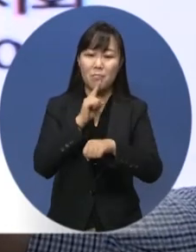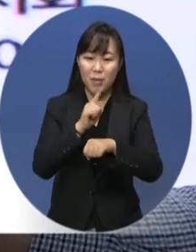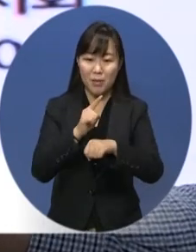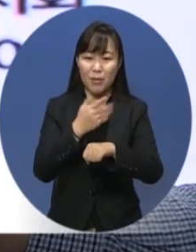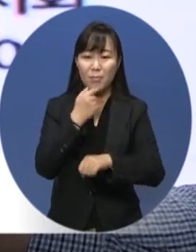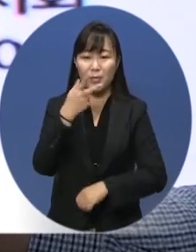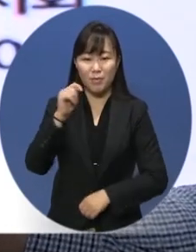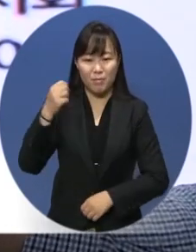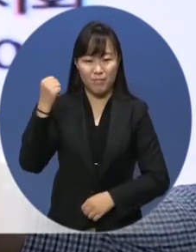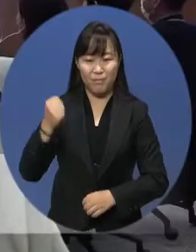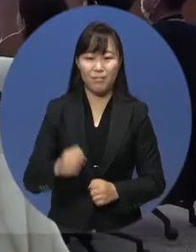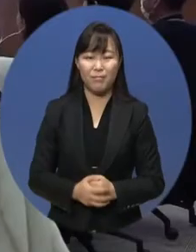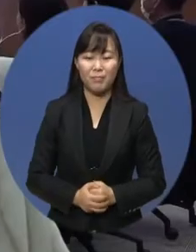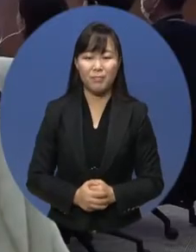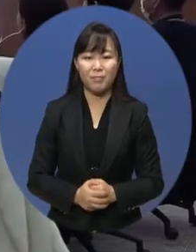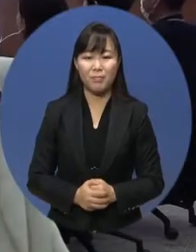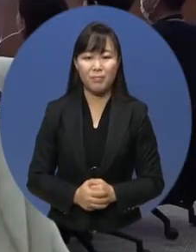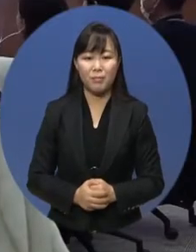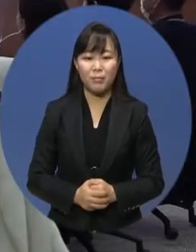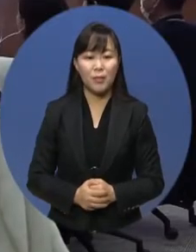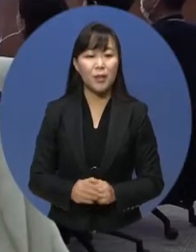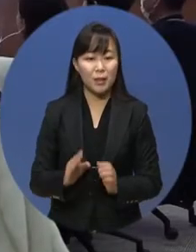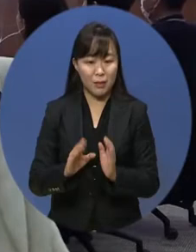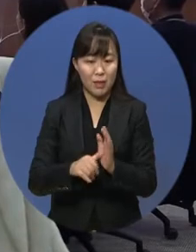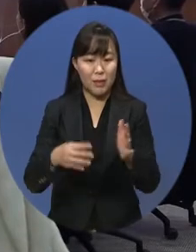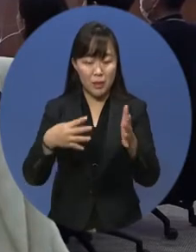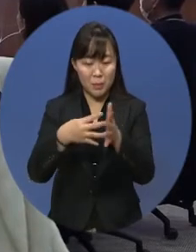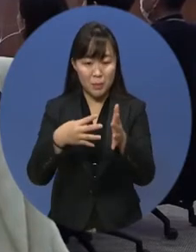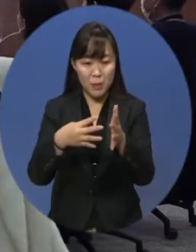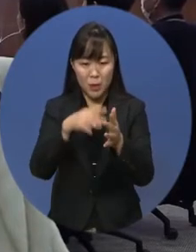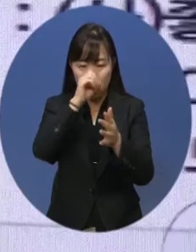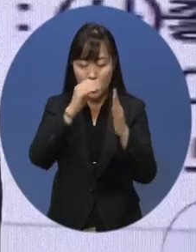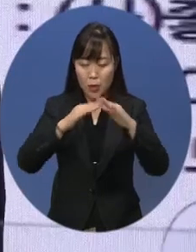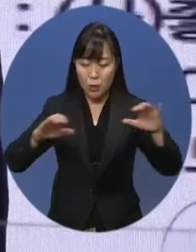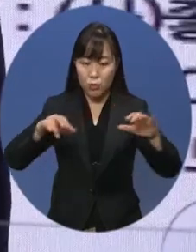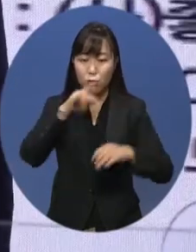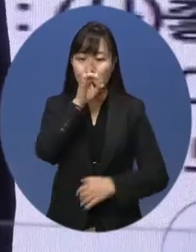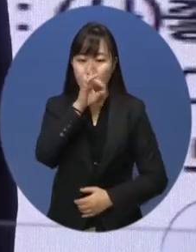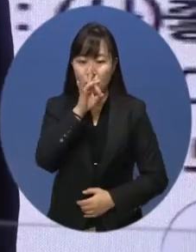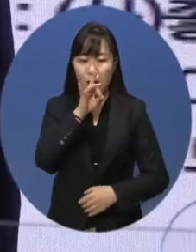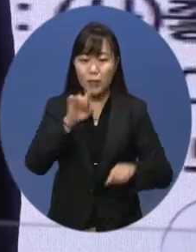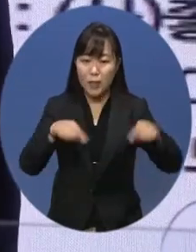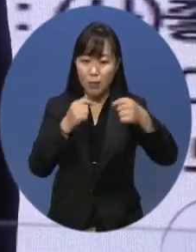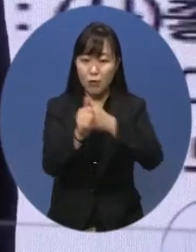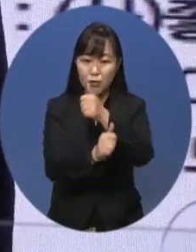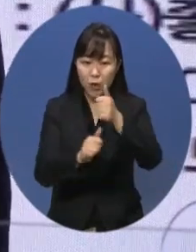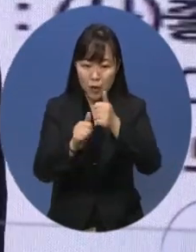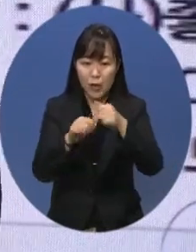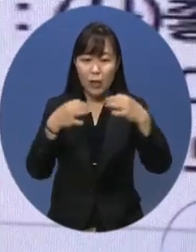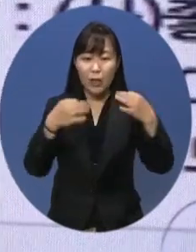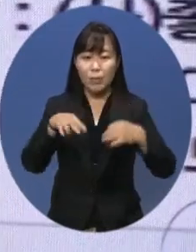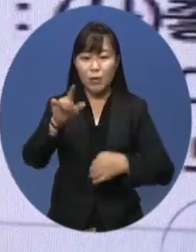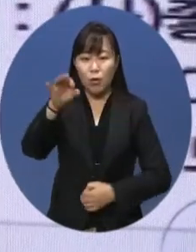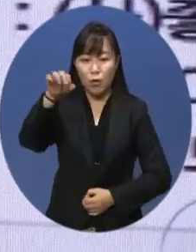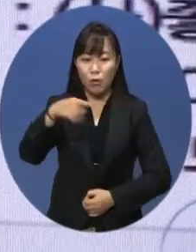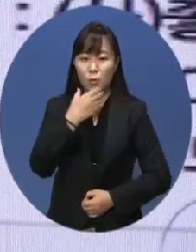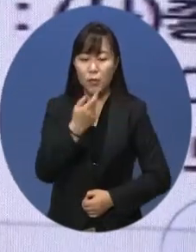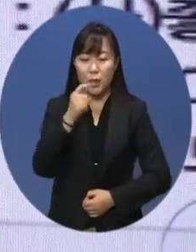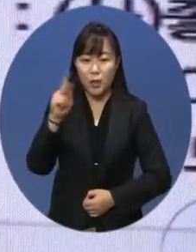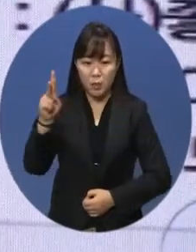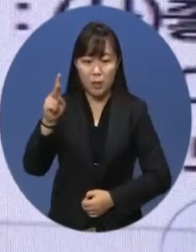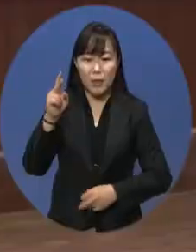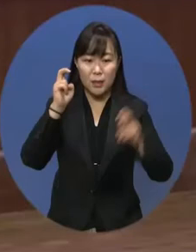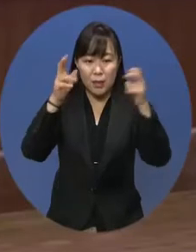드리겠습니다. 복지TV 화이팅! 이날 행사는 사단법인 좋은 이웃 중앙자문위원장 김선우 복지TV 사장의